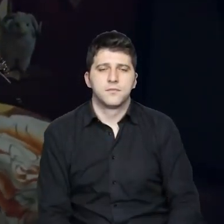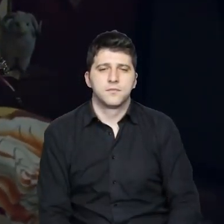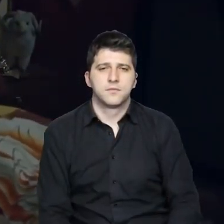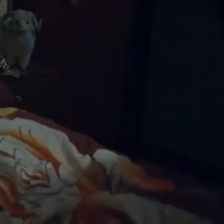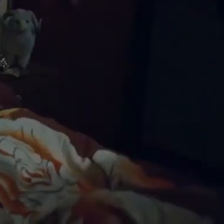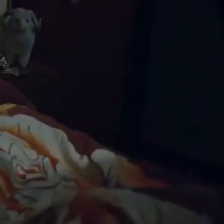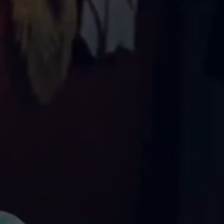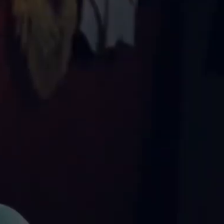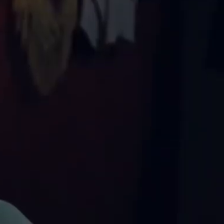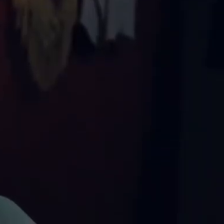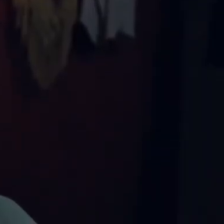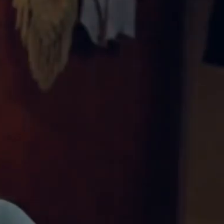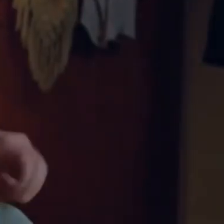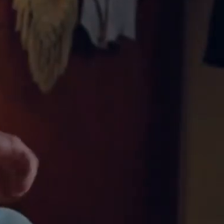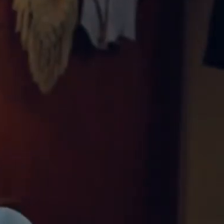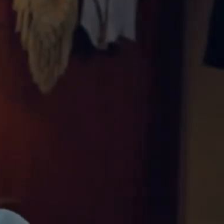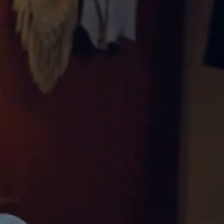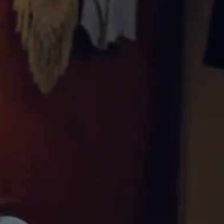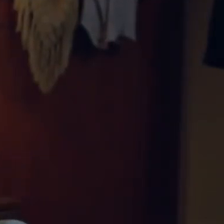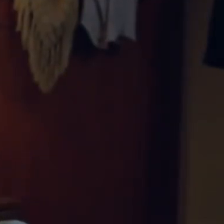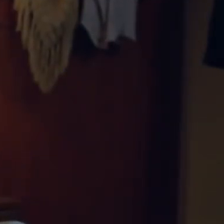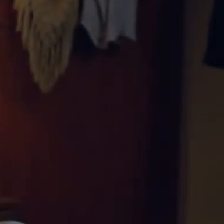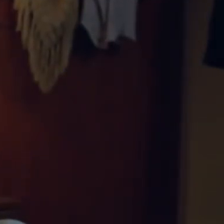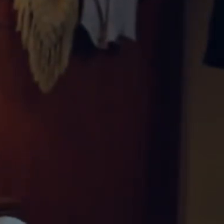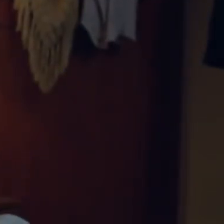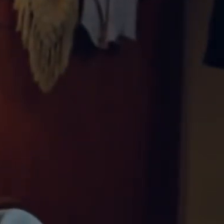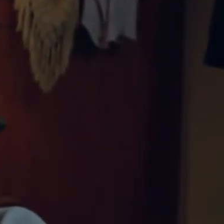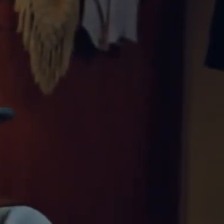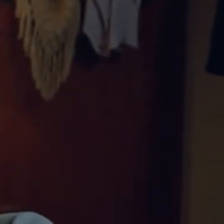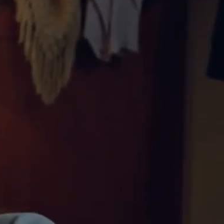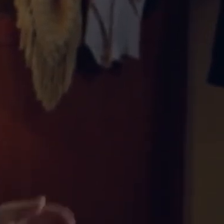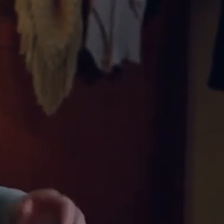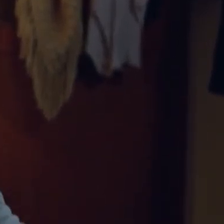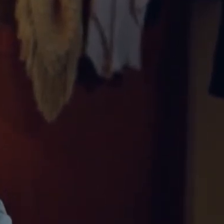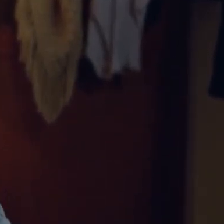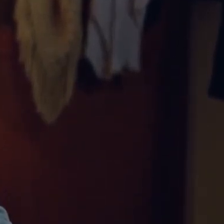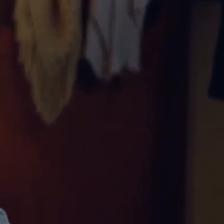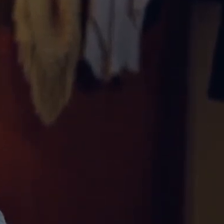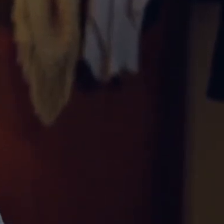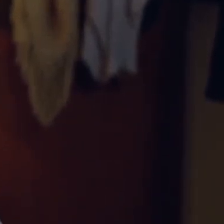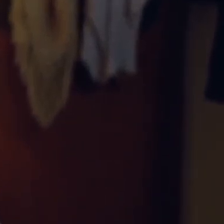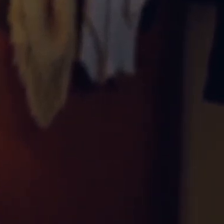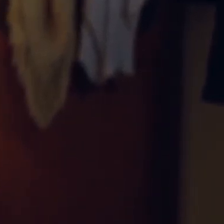Abajuru açıp telefonunu aldı. Gözlerini kısarak ekranına baktı. Yüzünü buruşturdu.